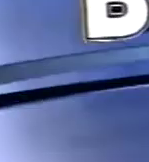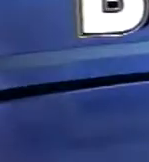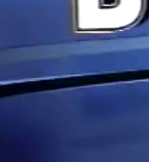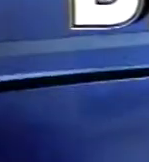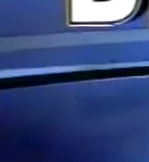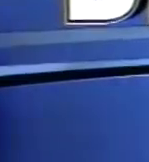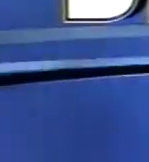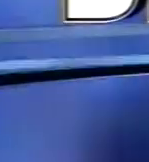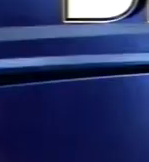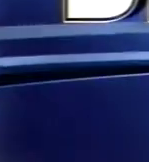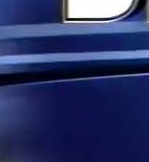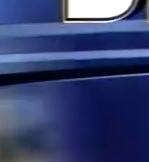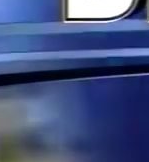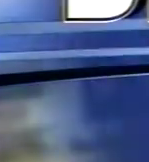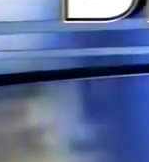Музика